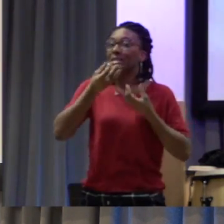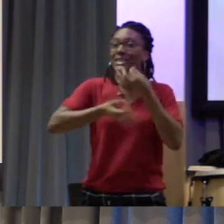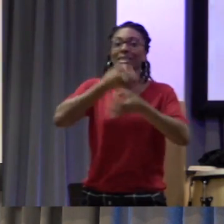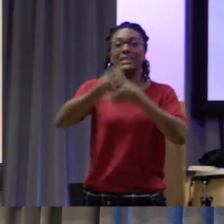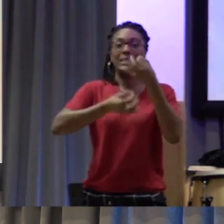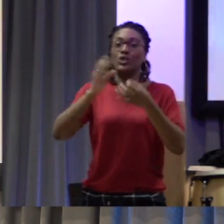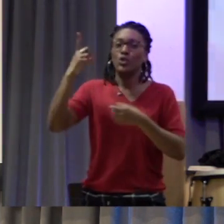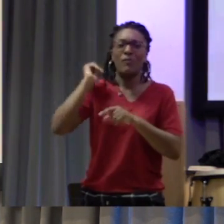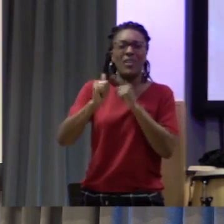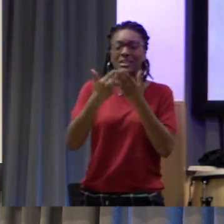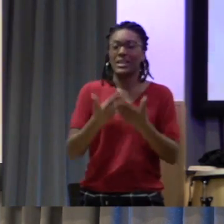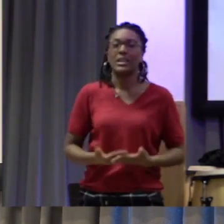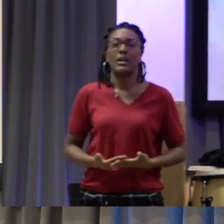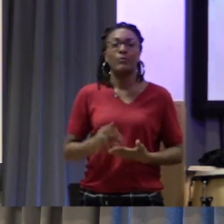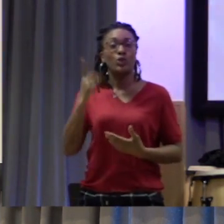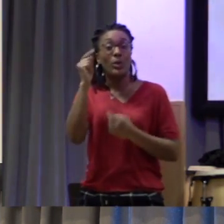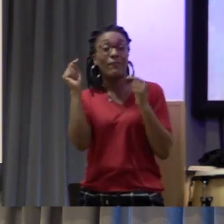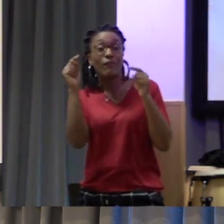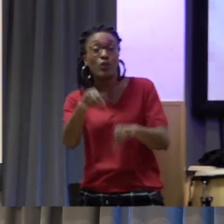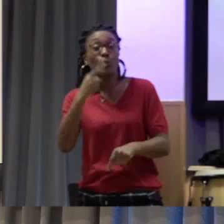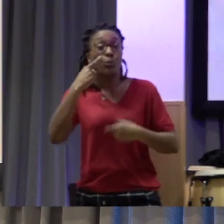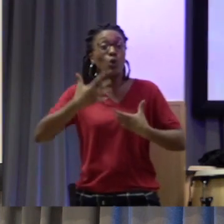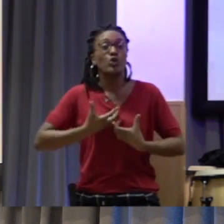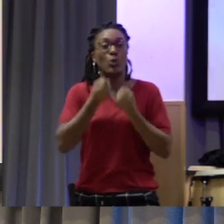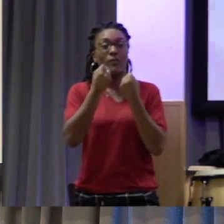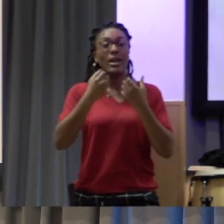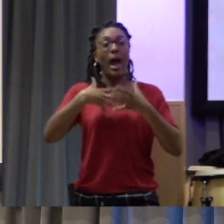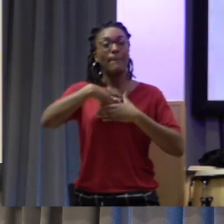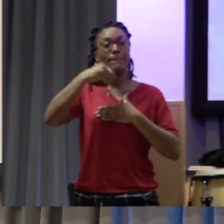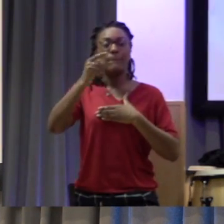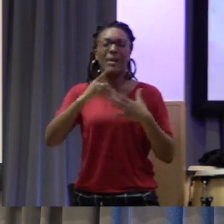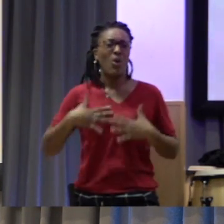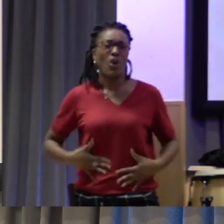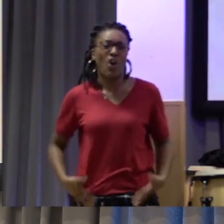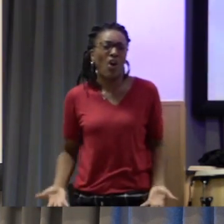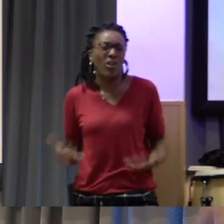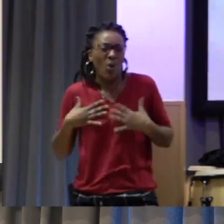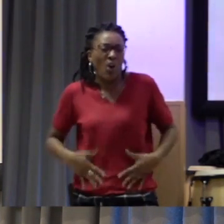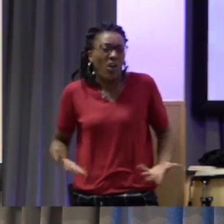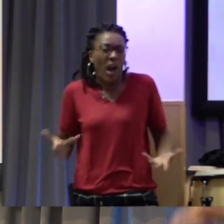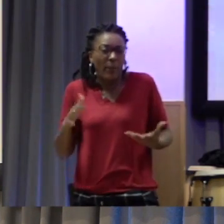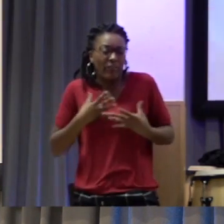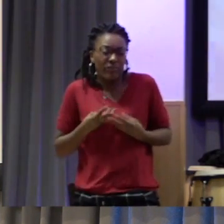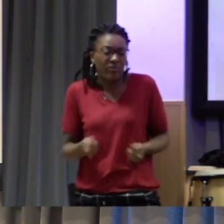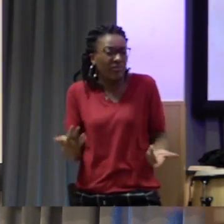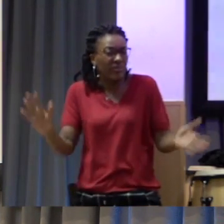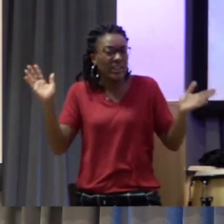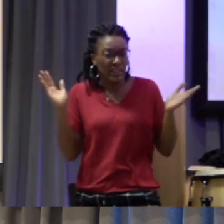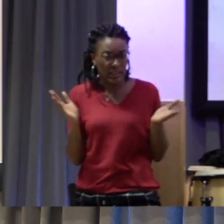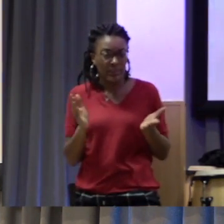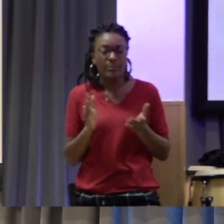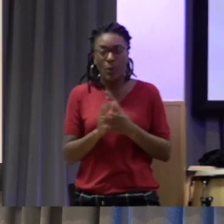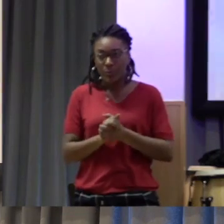C'est ce qui est plus important. Dieu est venu pour sauver l'âme, mais pas le corps. Maintenant, tu peux être, comme dit la parole de